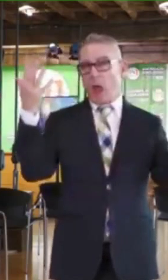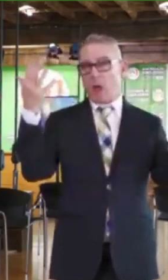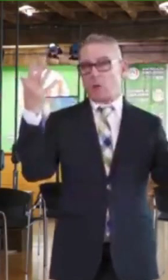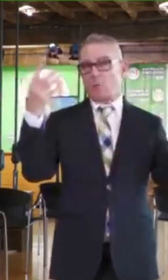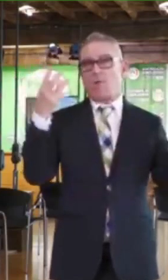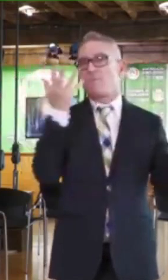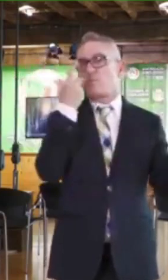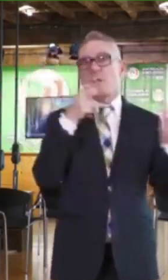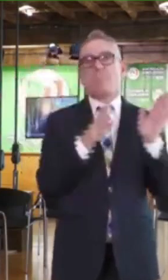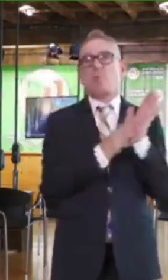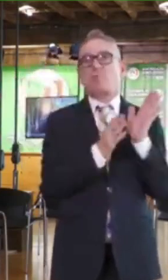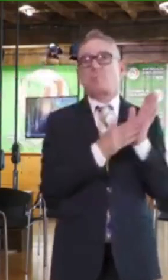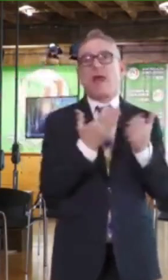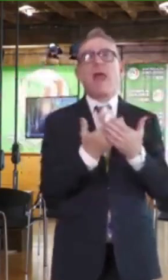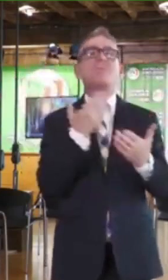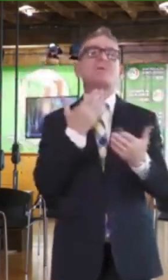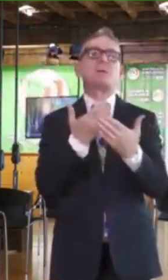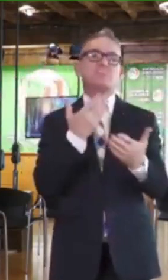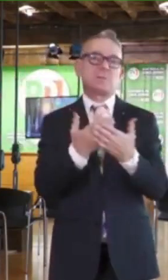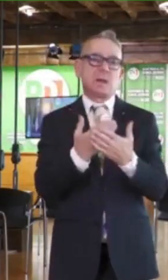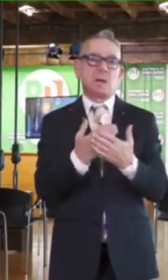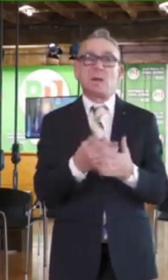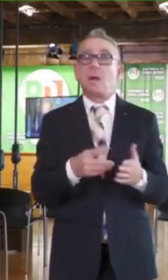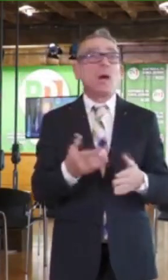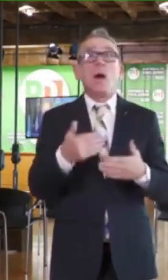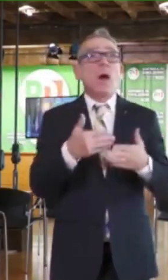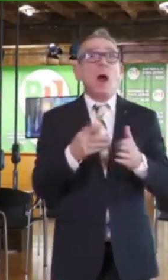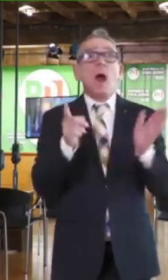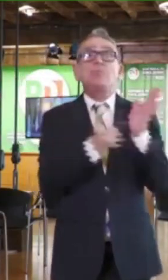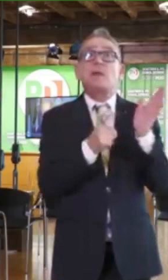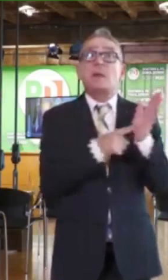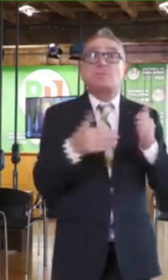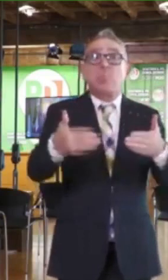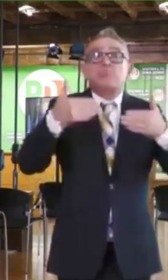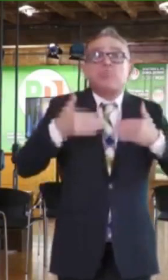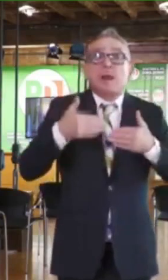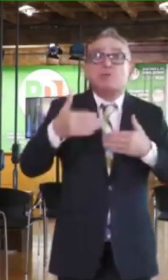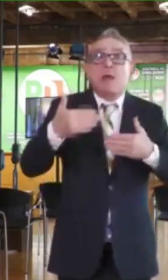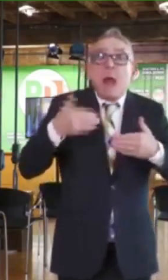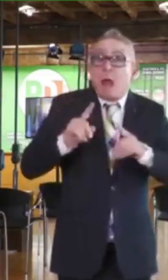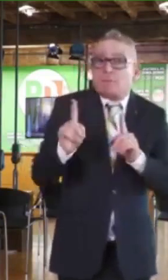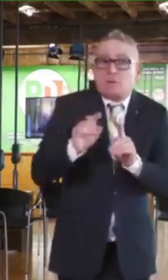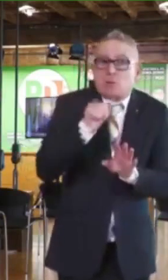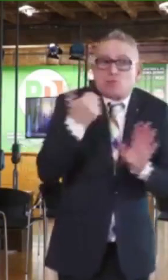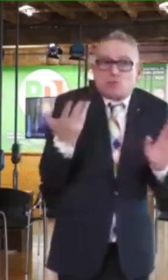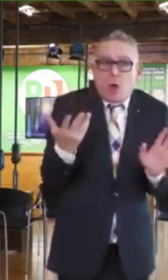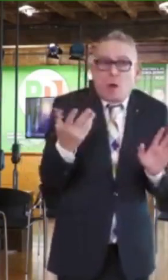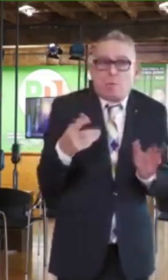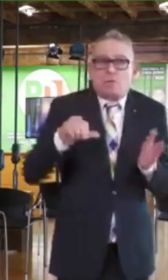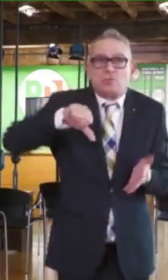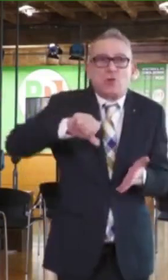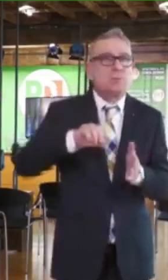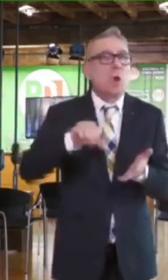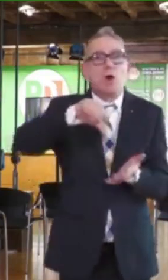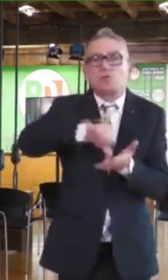mettere in evidenza e cioè che non c'è nessun diritto di precedenza che il centrodestra oggi a o può vantare di